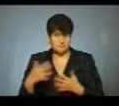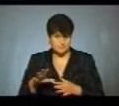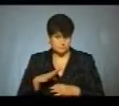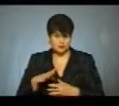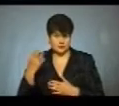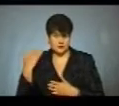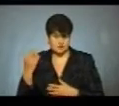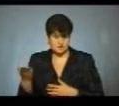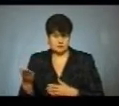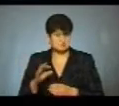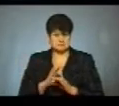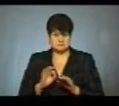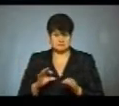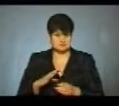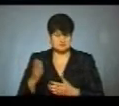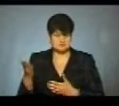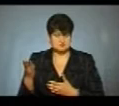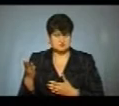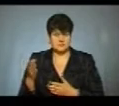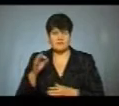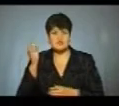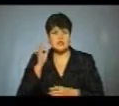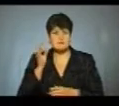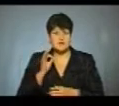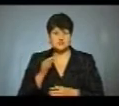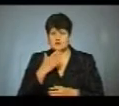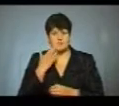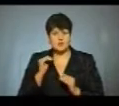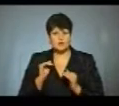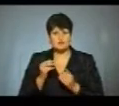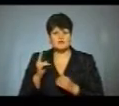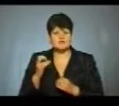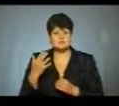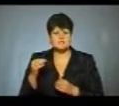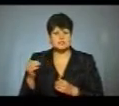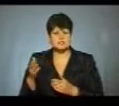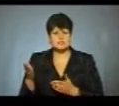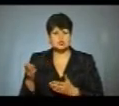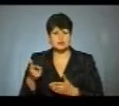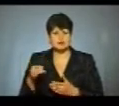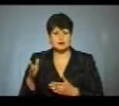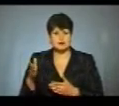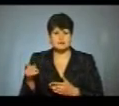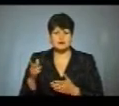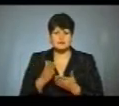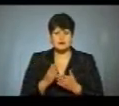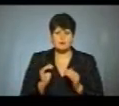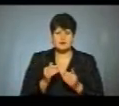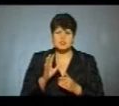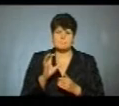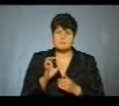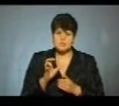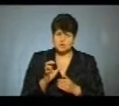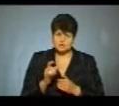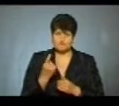пройшли, успішно пройшли. Ну, в Німеччині немає обмеження 250 тисяч гектарів, там є обмеження 500 гектарів в